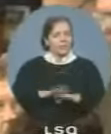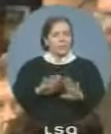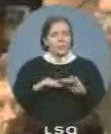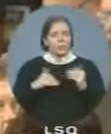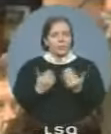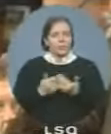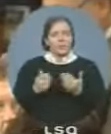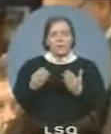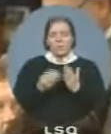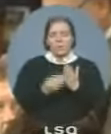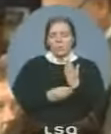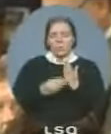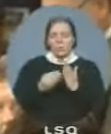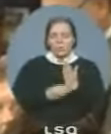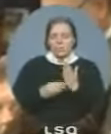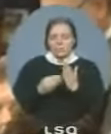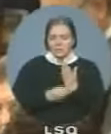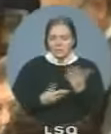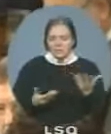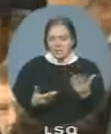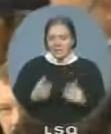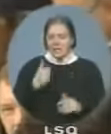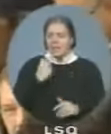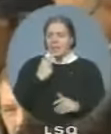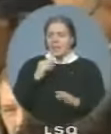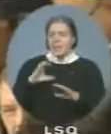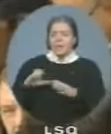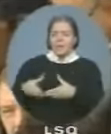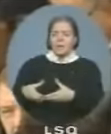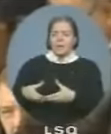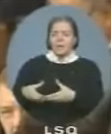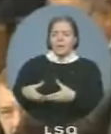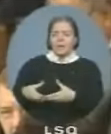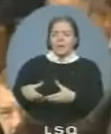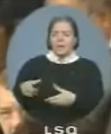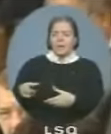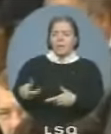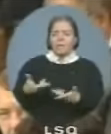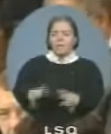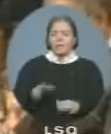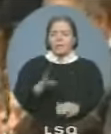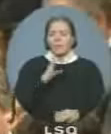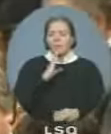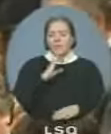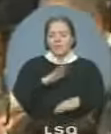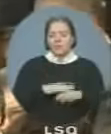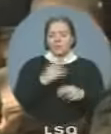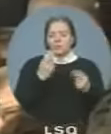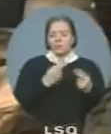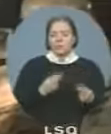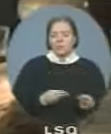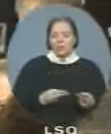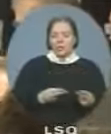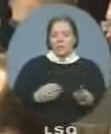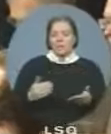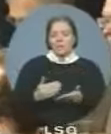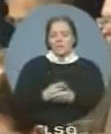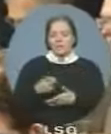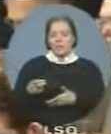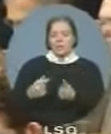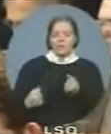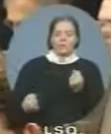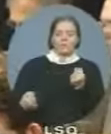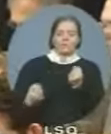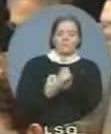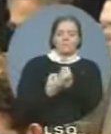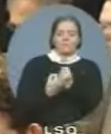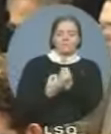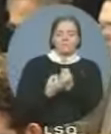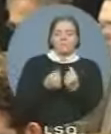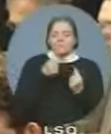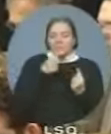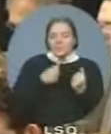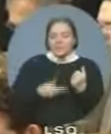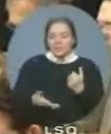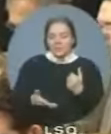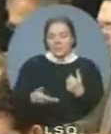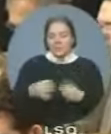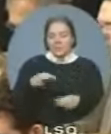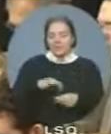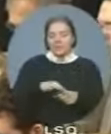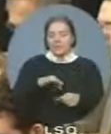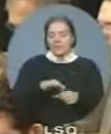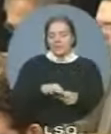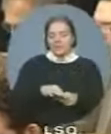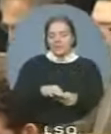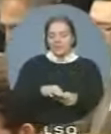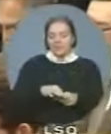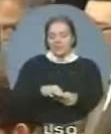budget qu'ils supportent ou contre. Ils sont remés un non-confidence motion en, même si ils veulent passer. Il'y a pas d'un côté, excepté la confusion.